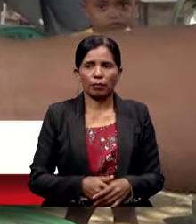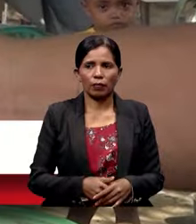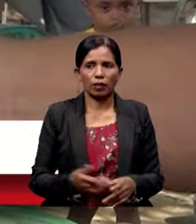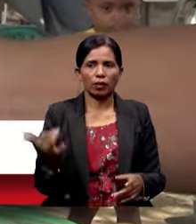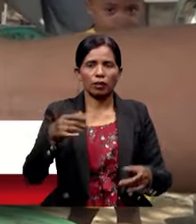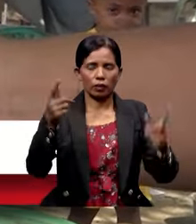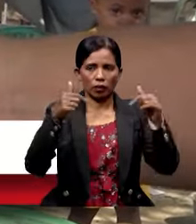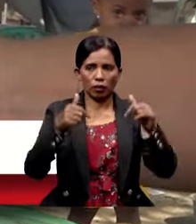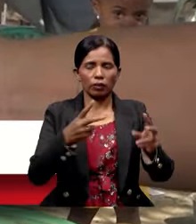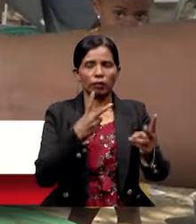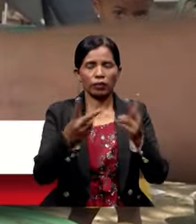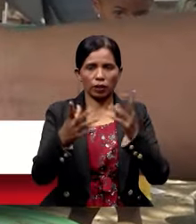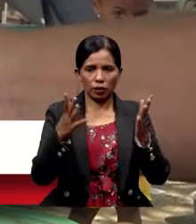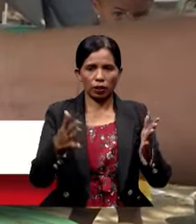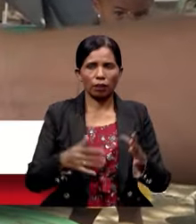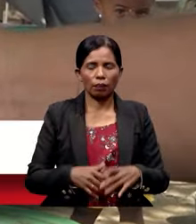ansa visita liude.